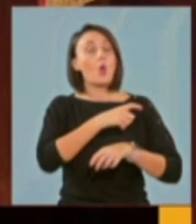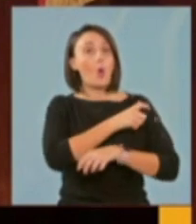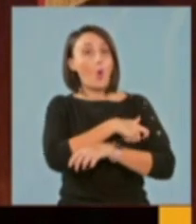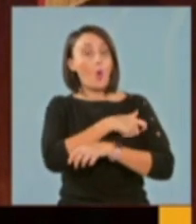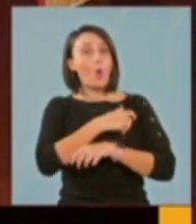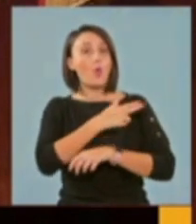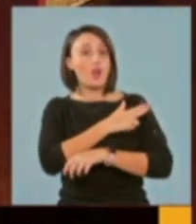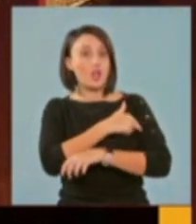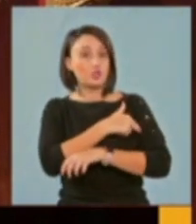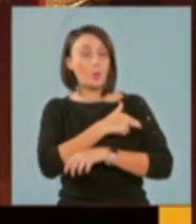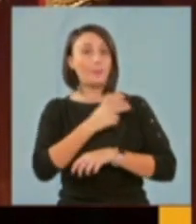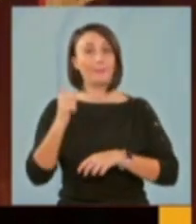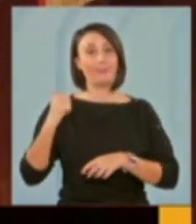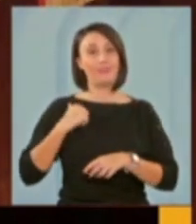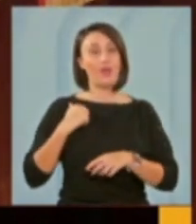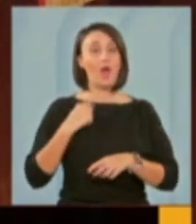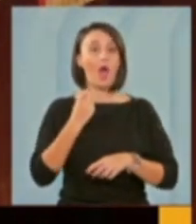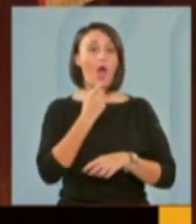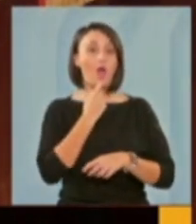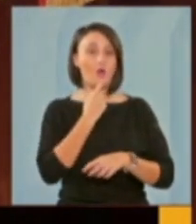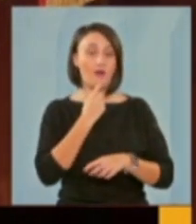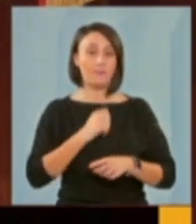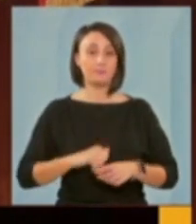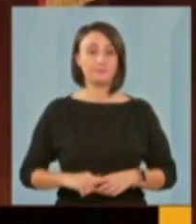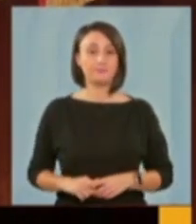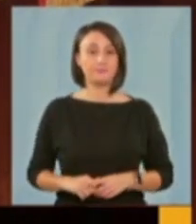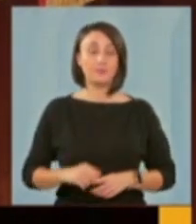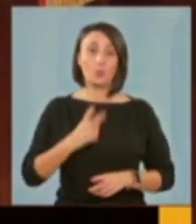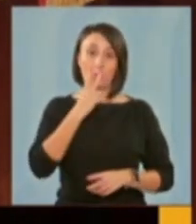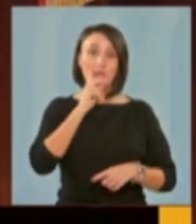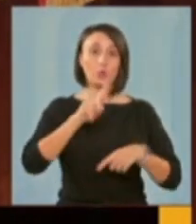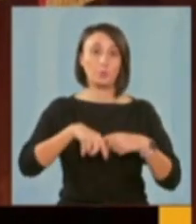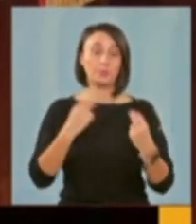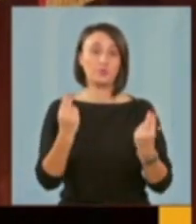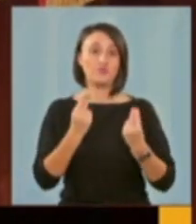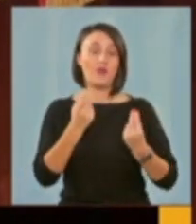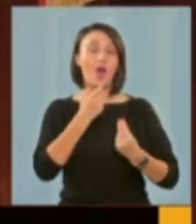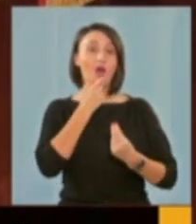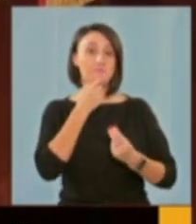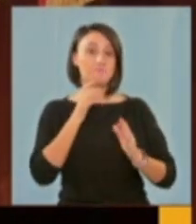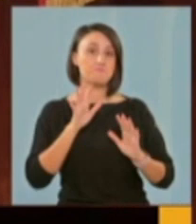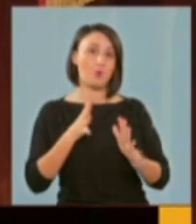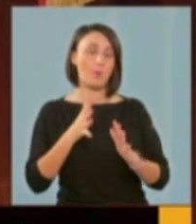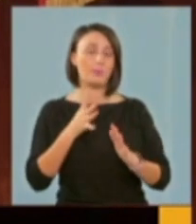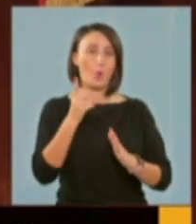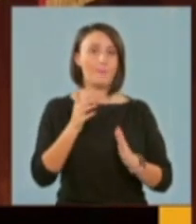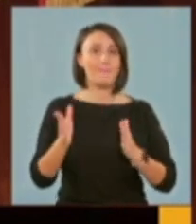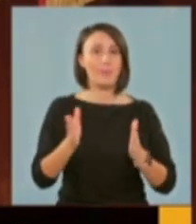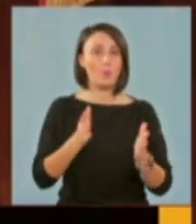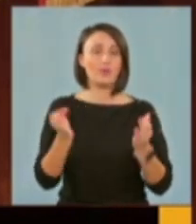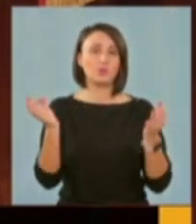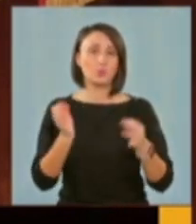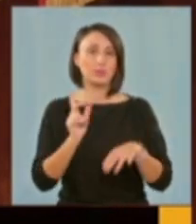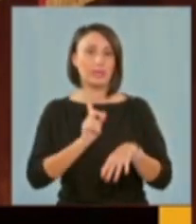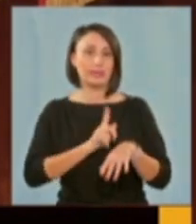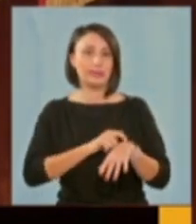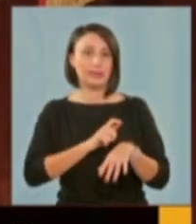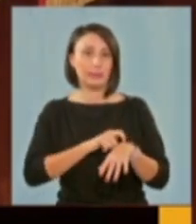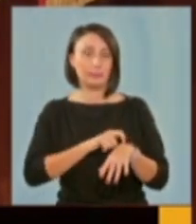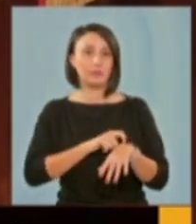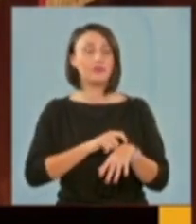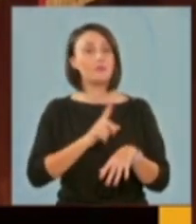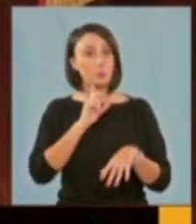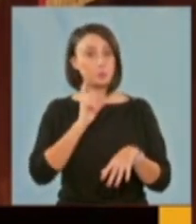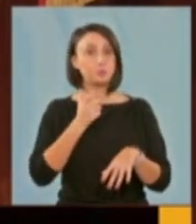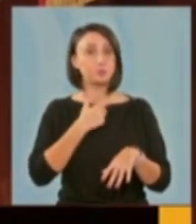Militar de la Craiova. Iată, după câțiva ani, probabil, într-o perioadă scurtă de timp,